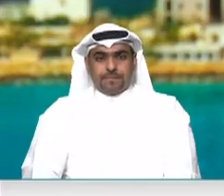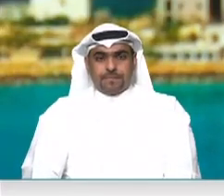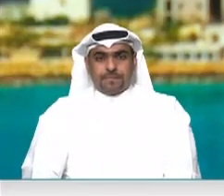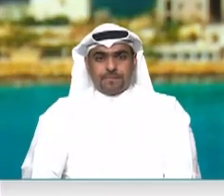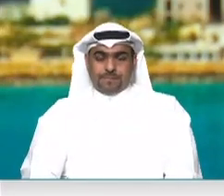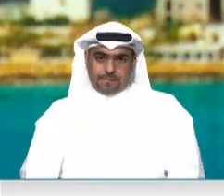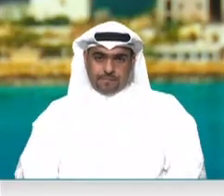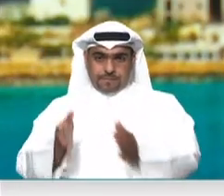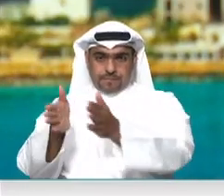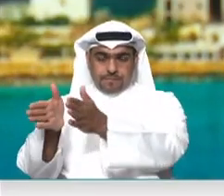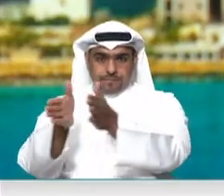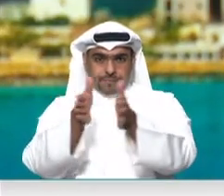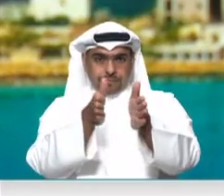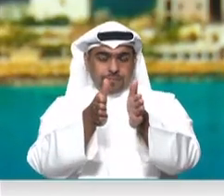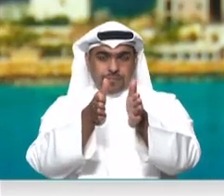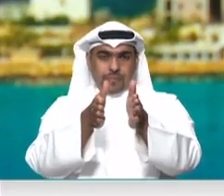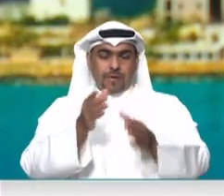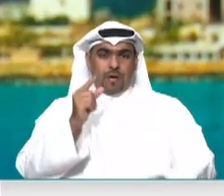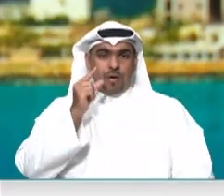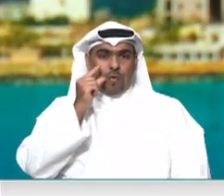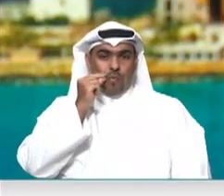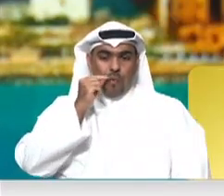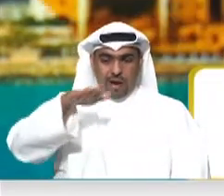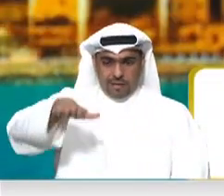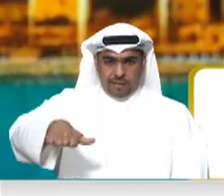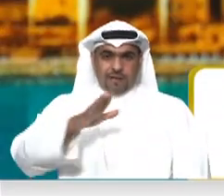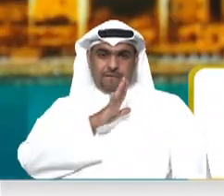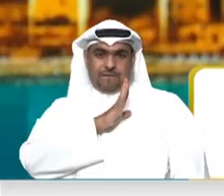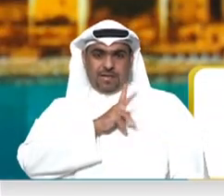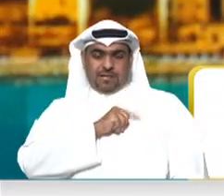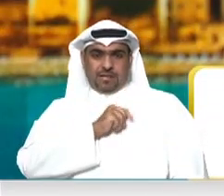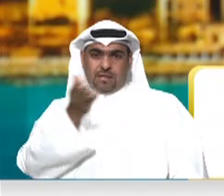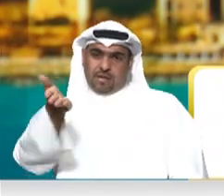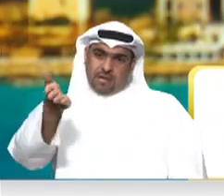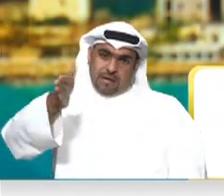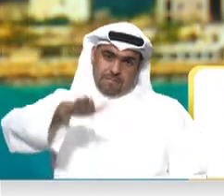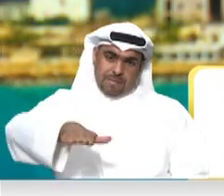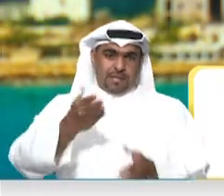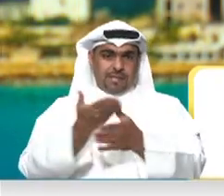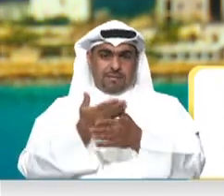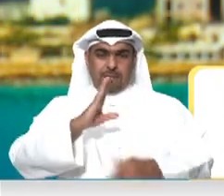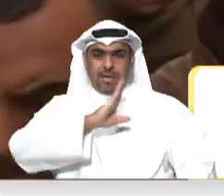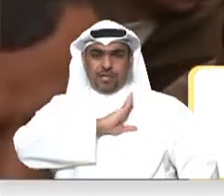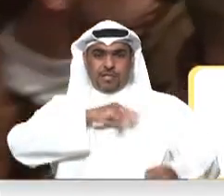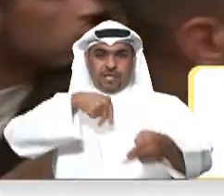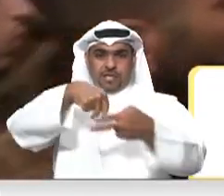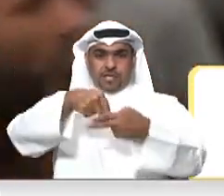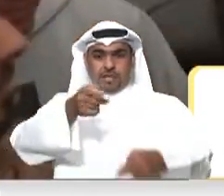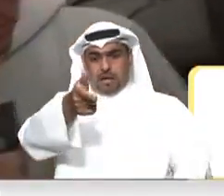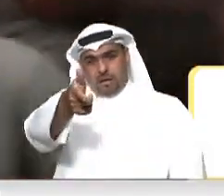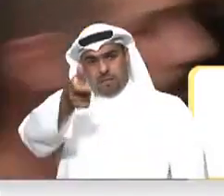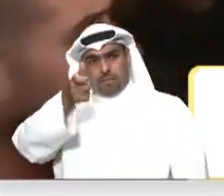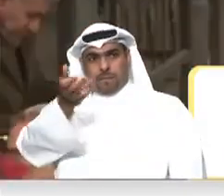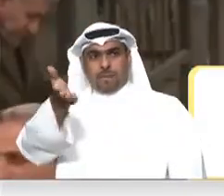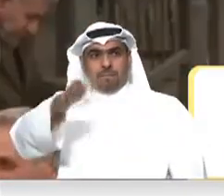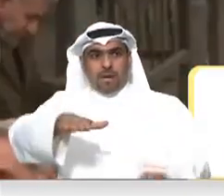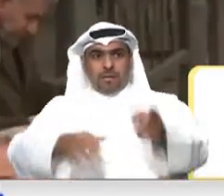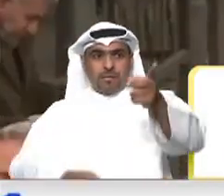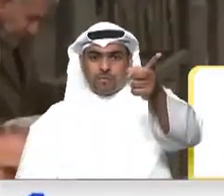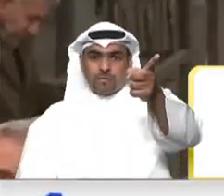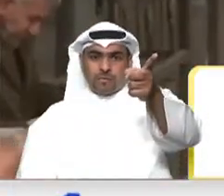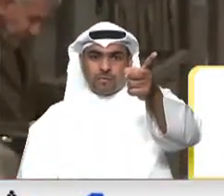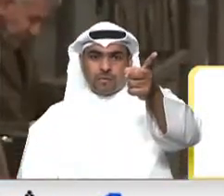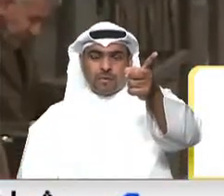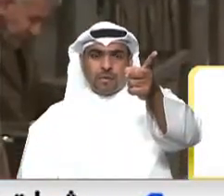استشهد فتى فلسطيني جراء اصابته برصاص قوات الاحتلال الاسرائيلي لدى اقتحامها مدينه رام الله وسط حملات دهم